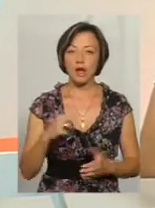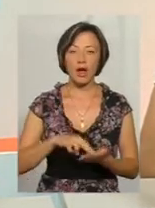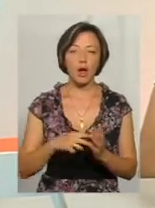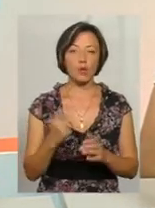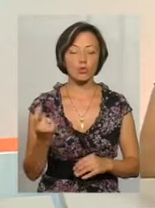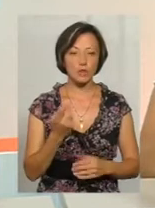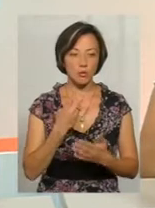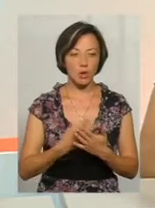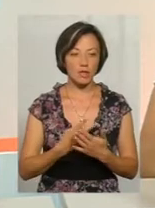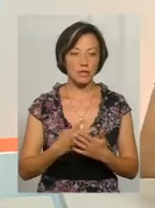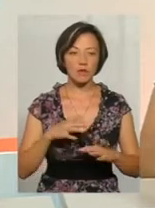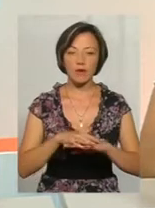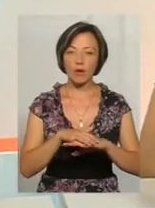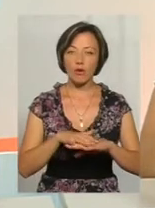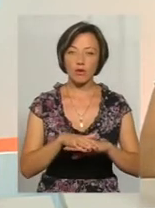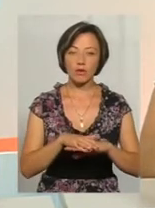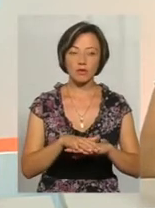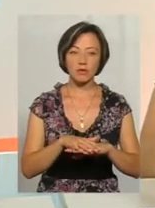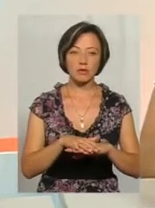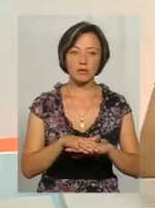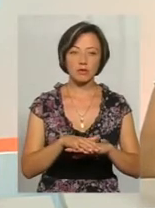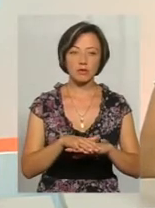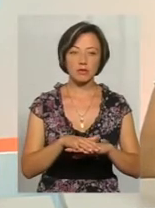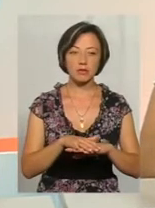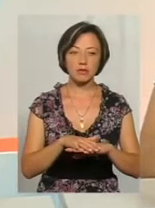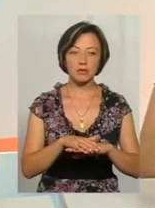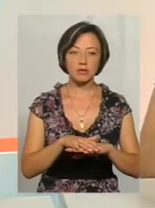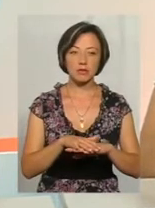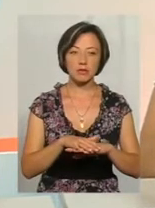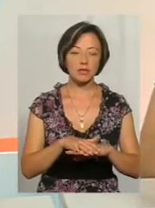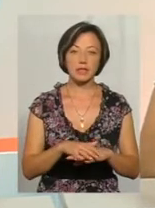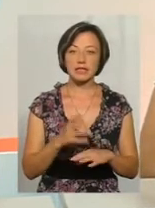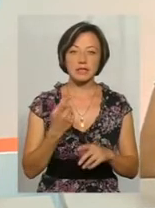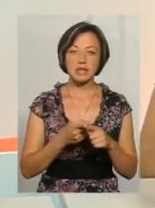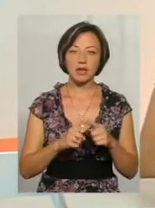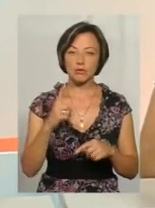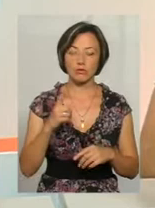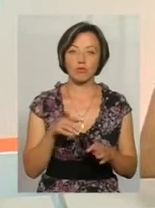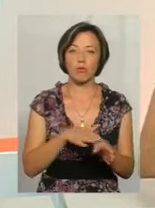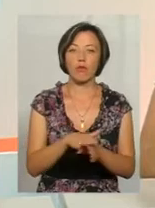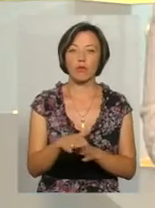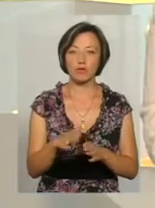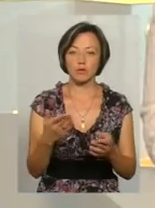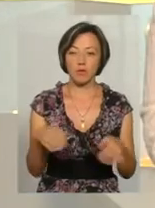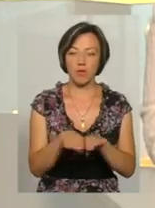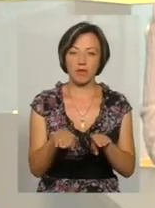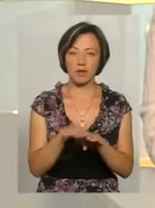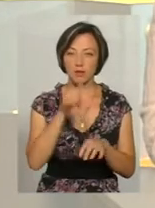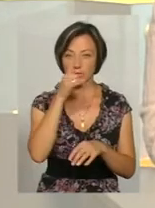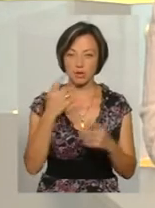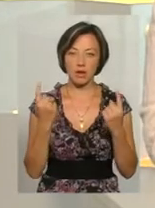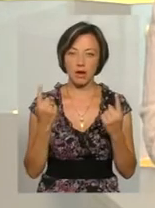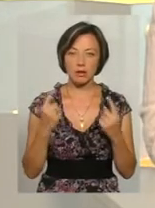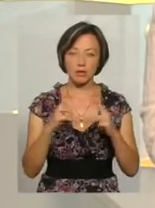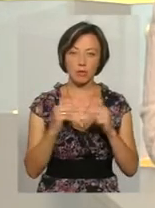Соціально-економічний показник вони вираховували відносний, наскільки я розумію. Тобто це не абсолютні показники, ну зрозуміло, нам не порівнятися з такими гігантами,